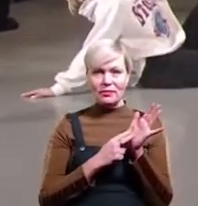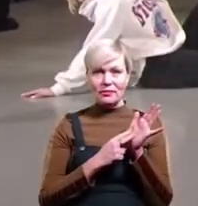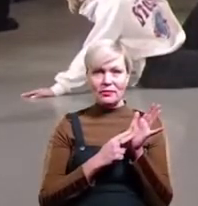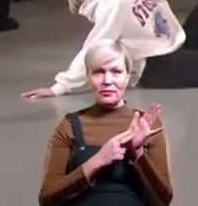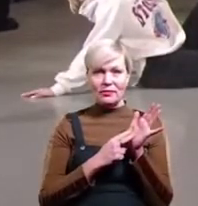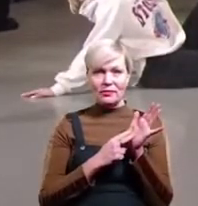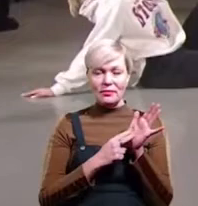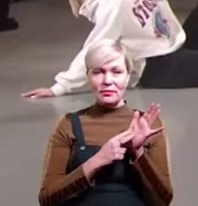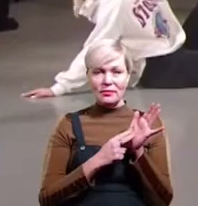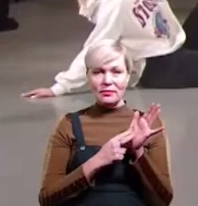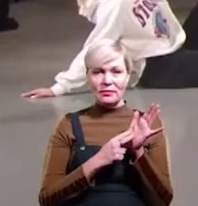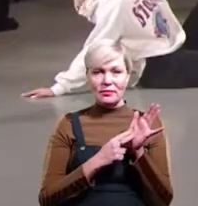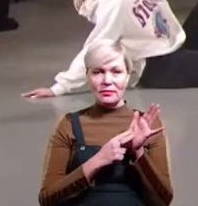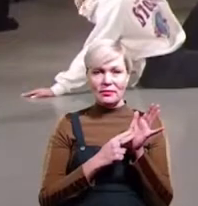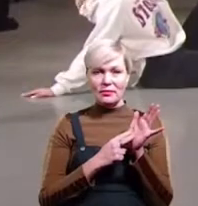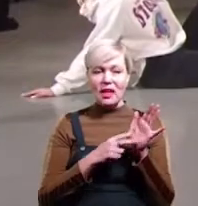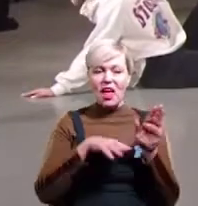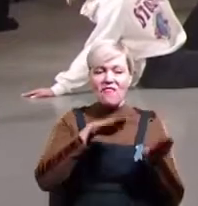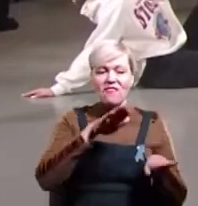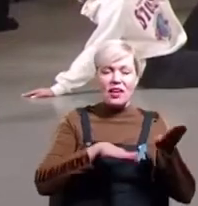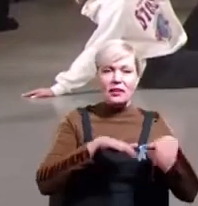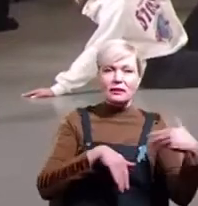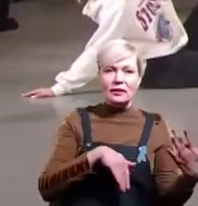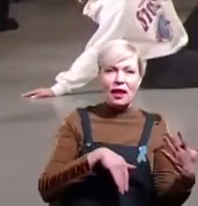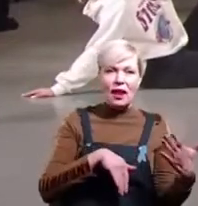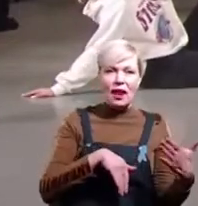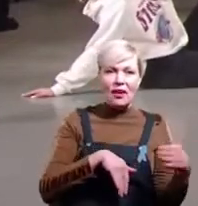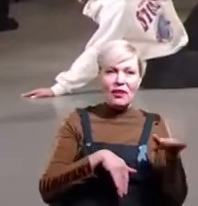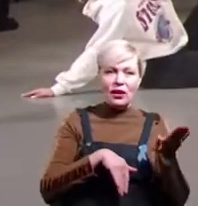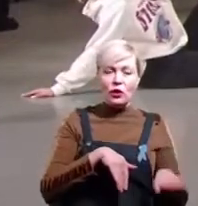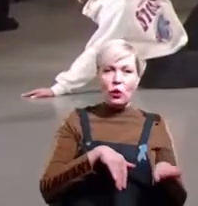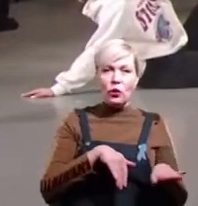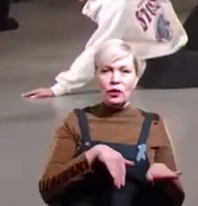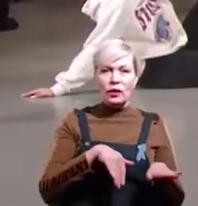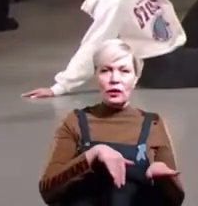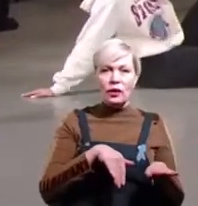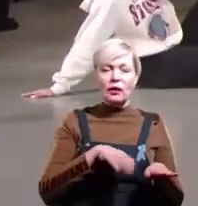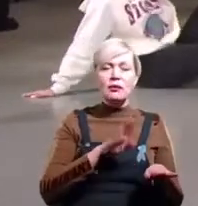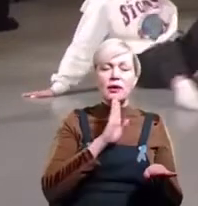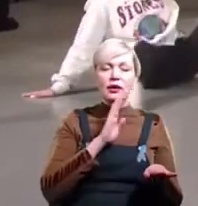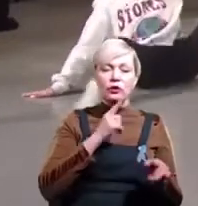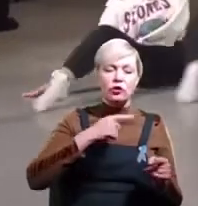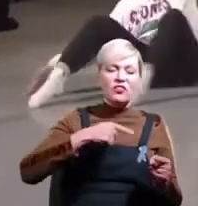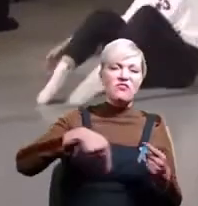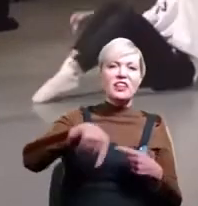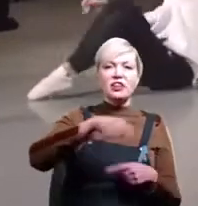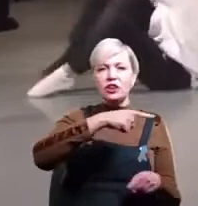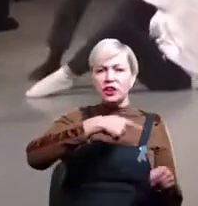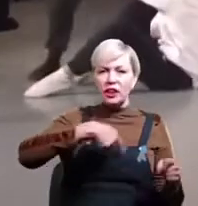Семь, вес на левой ноге, семь, партнерша вращается,